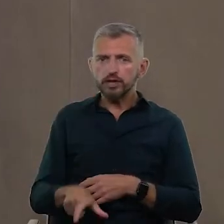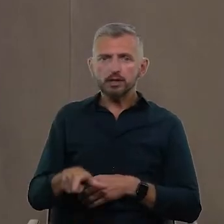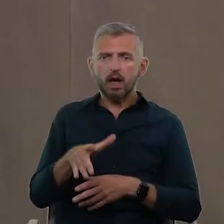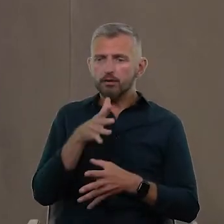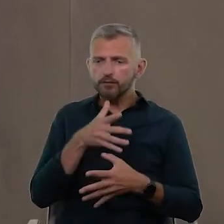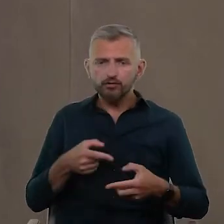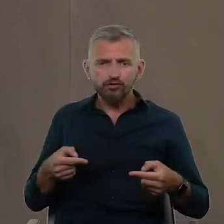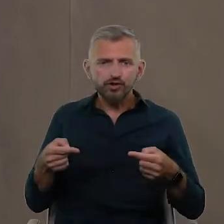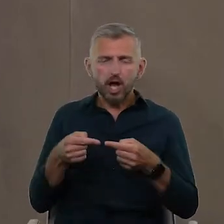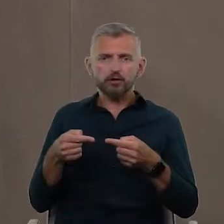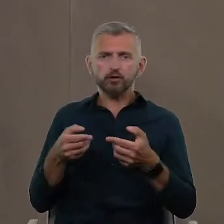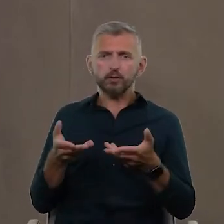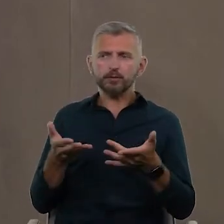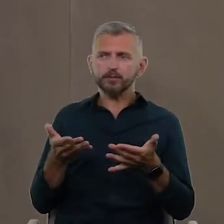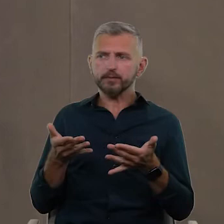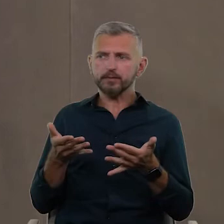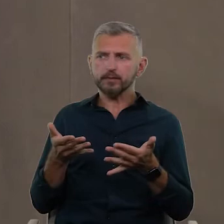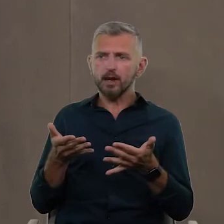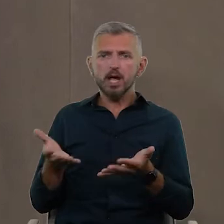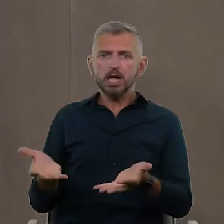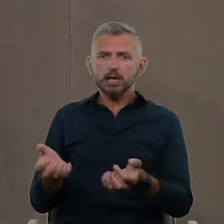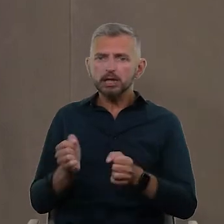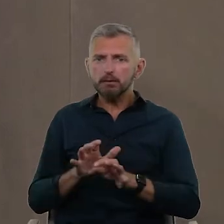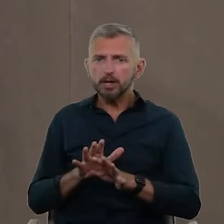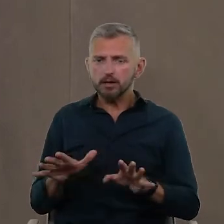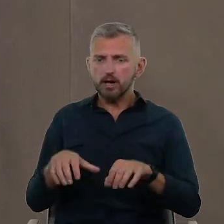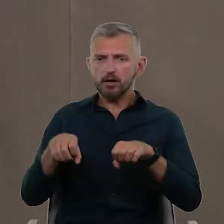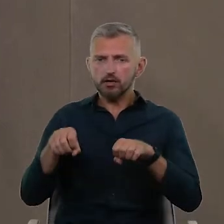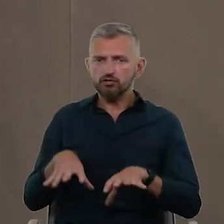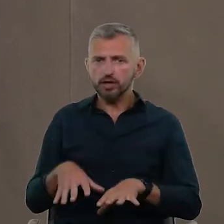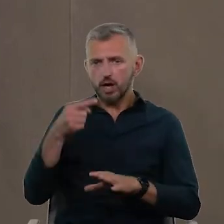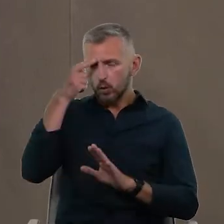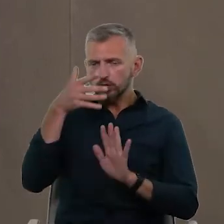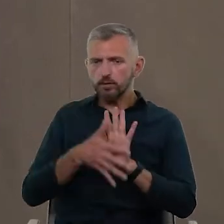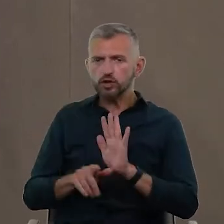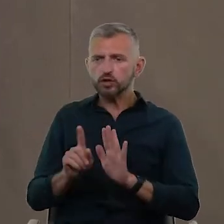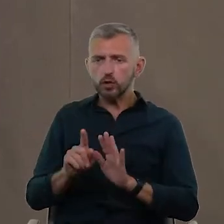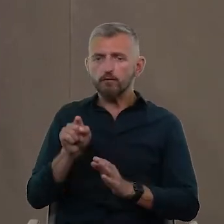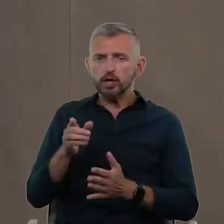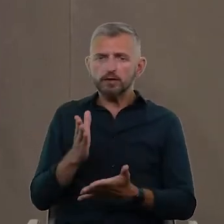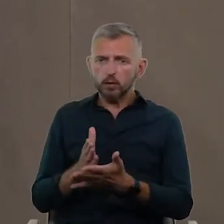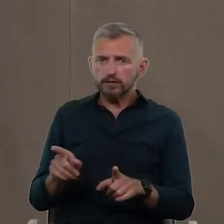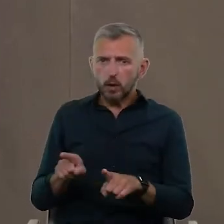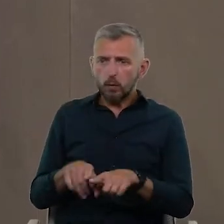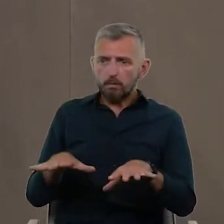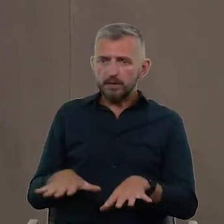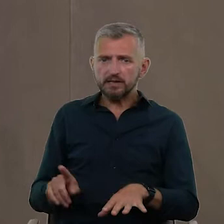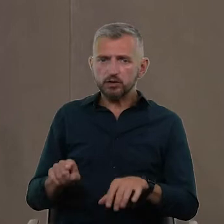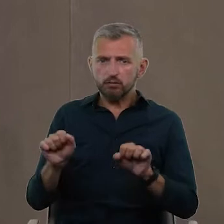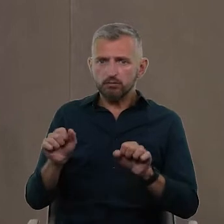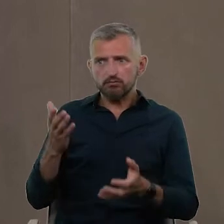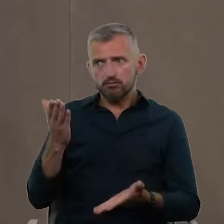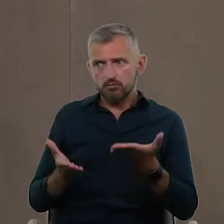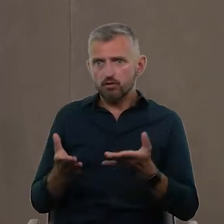вчасно, ну, скажімо так, не прийняла рішення, розуміючи, що, ну, от вона знаходиться в такому місці, що може